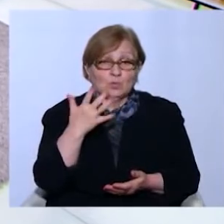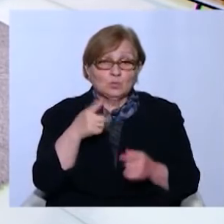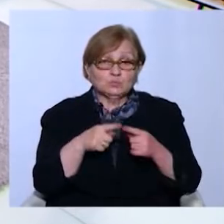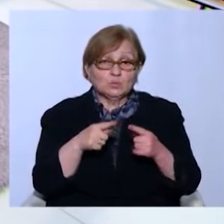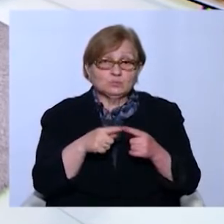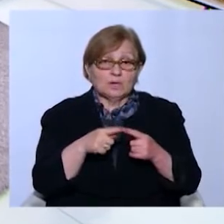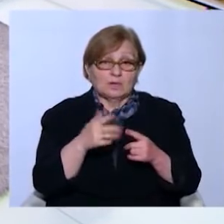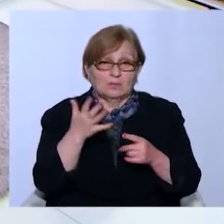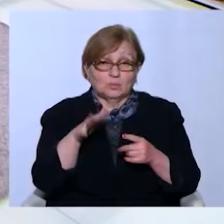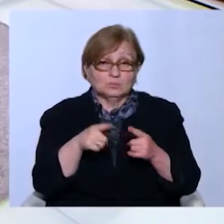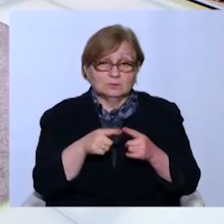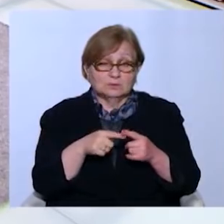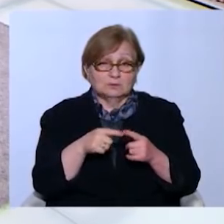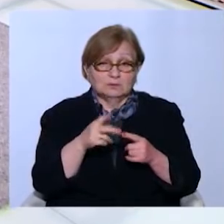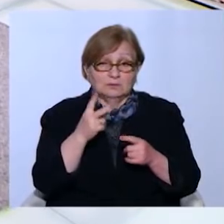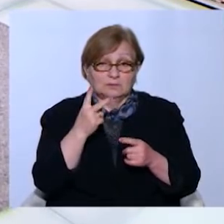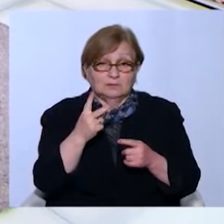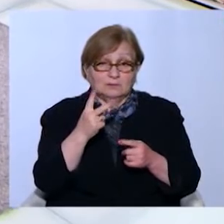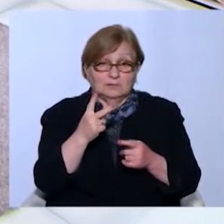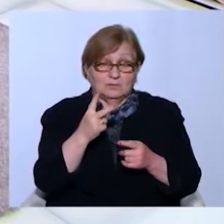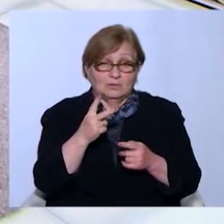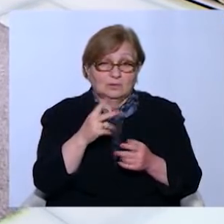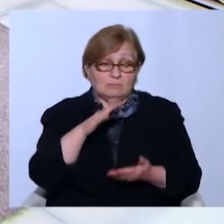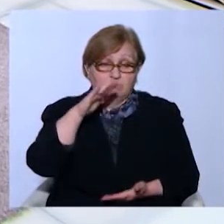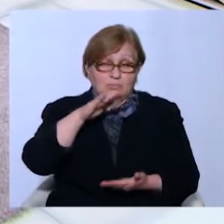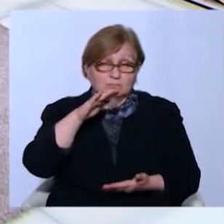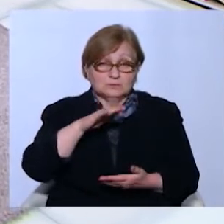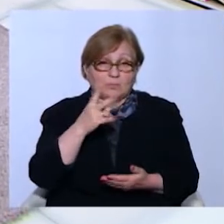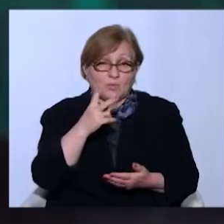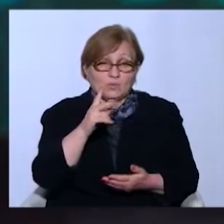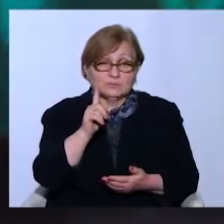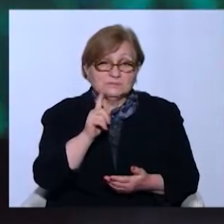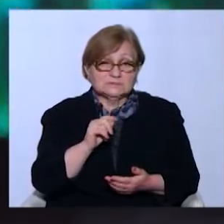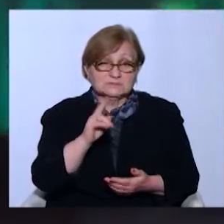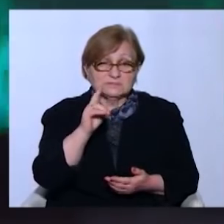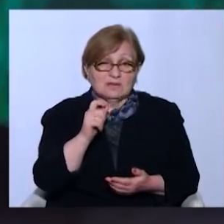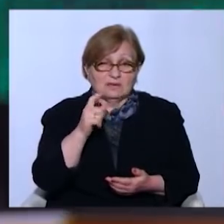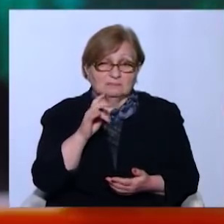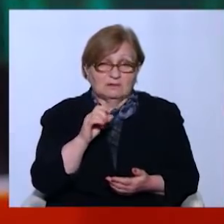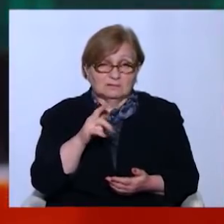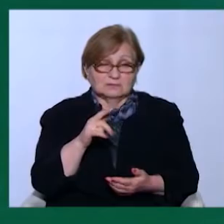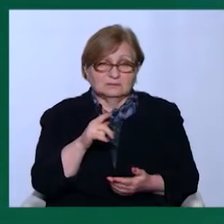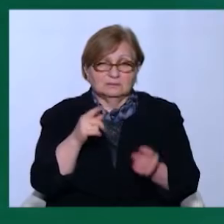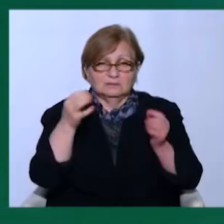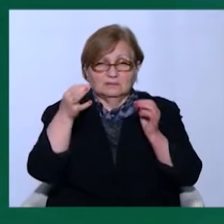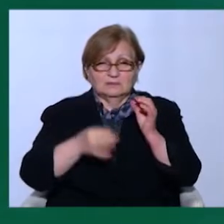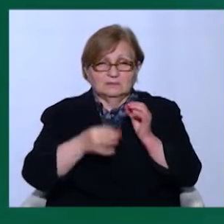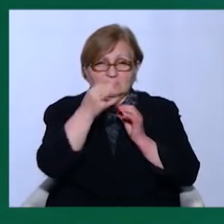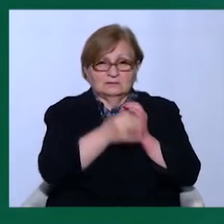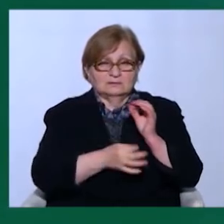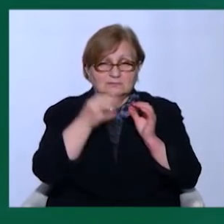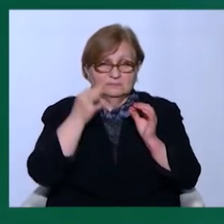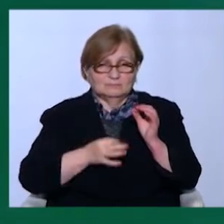ხუთკუთხას 2 წახნაგი, ისევ ფუძეები ერთმანეთის პარალელური და ასევე